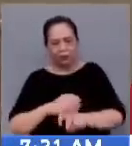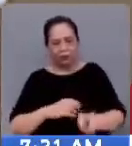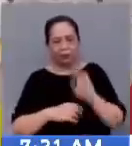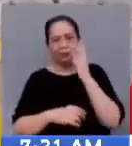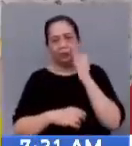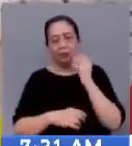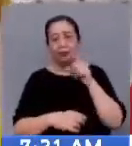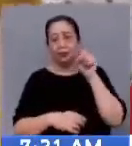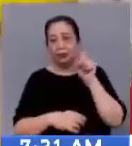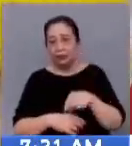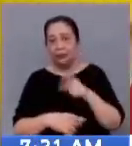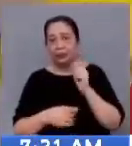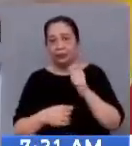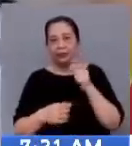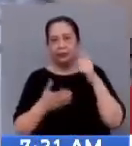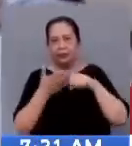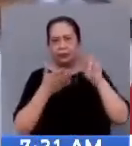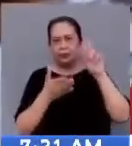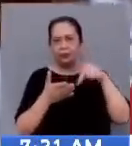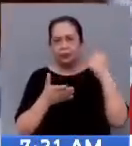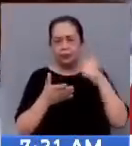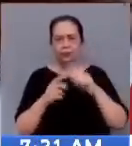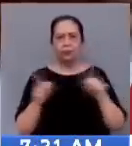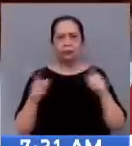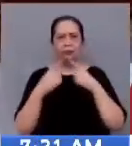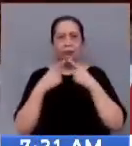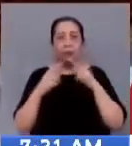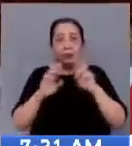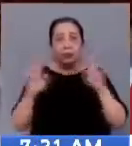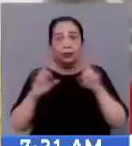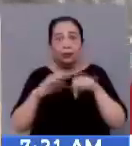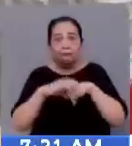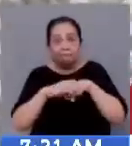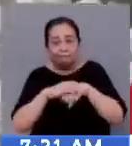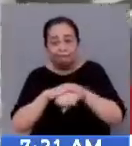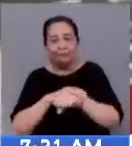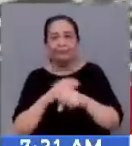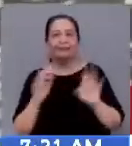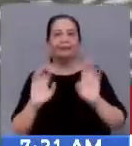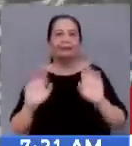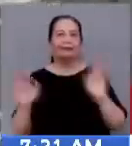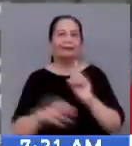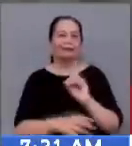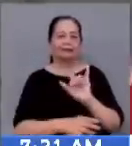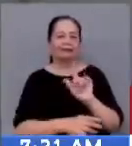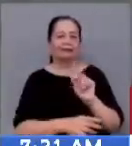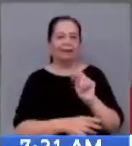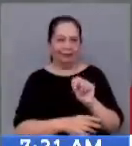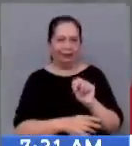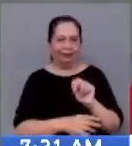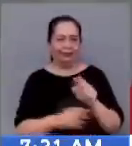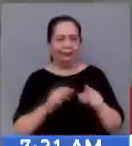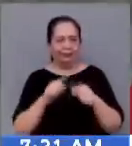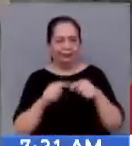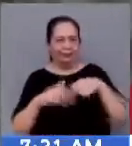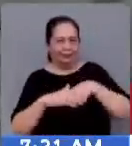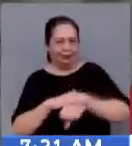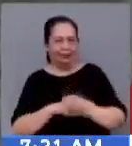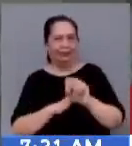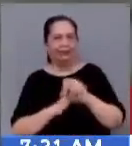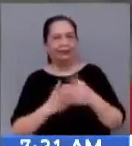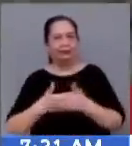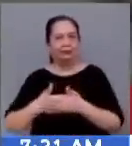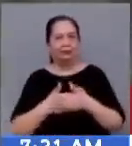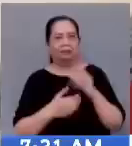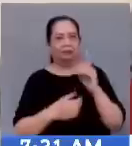ay magpapa-check up lang si Jen pero ready na palang lumabas si Baby Dylan hanggang maipanganak na nga ni Jen si Baby D through